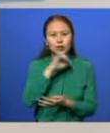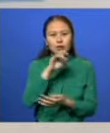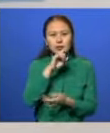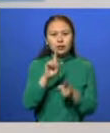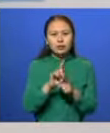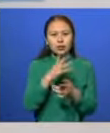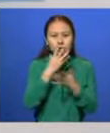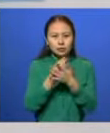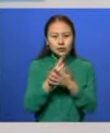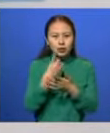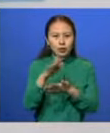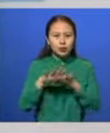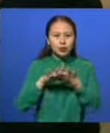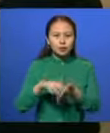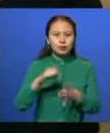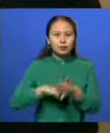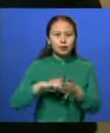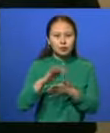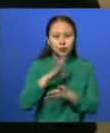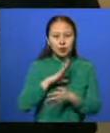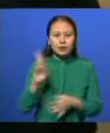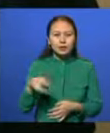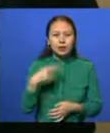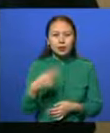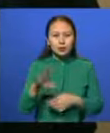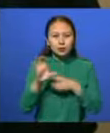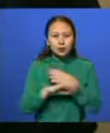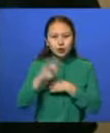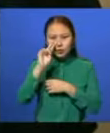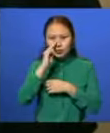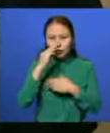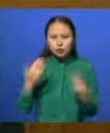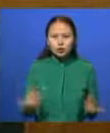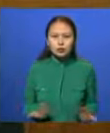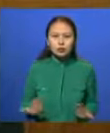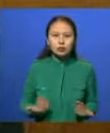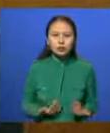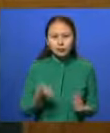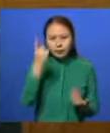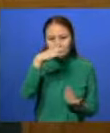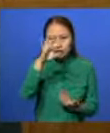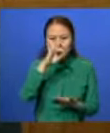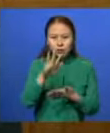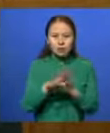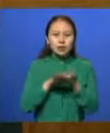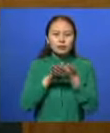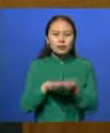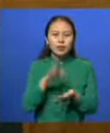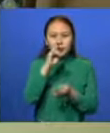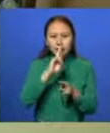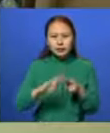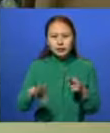Ұрлар бір арыздың нәтижесінде қолға түскен. 90 айының соңында Шымкенттің тұрғына ішкі істер бөліміне көлігі жоғалғанын